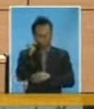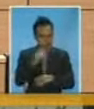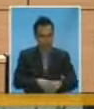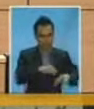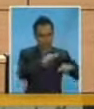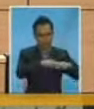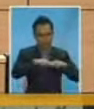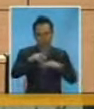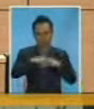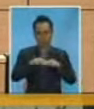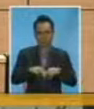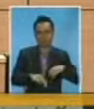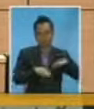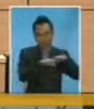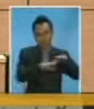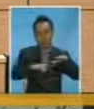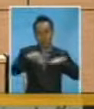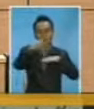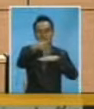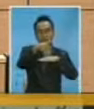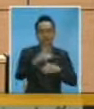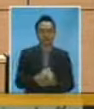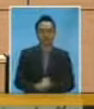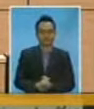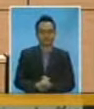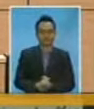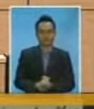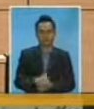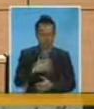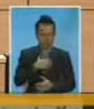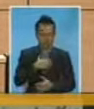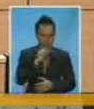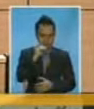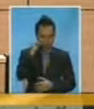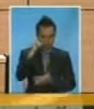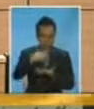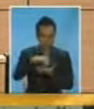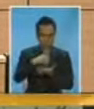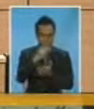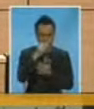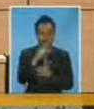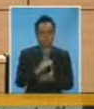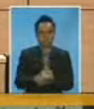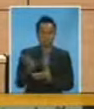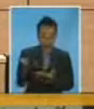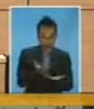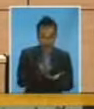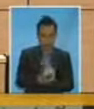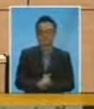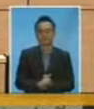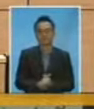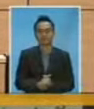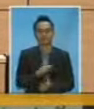าข่ายล้มล้างการปกครองหรือไม่ซึ่งประเด็นนี้ไม่ได้มีการพูดถึงนะครับแต่จะใช้ดุลพินิจในการพิจารณานอก